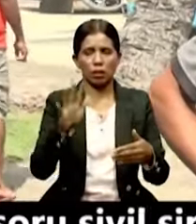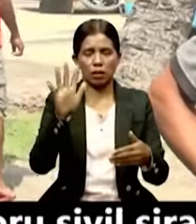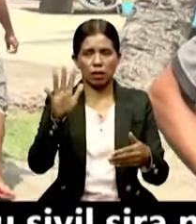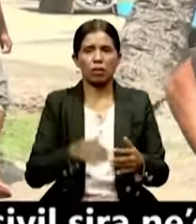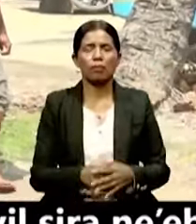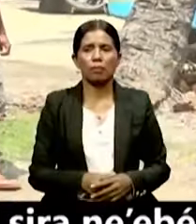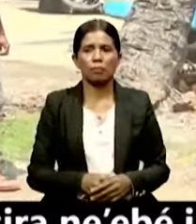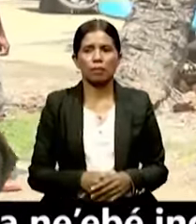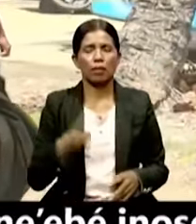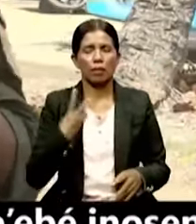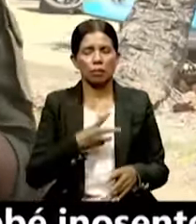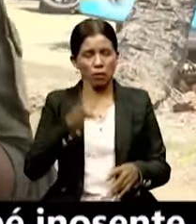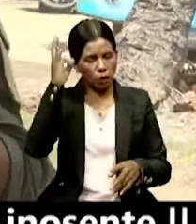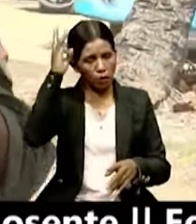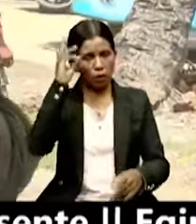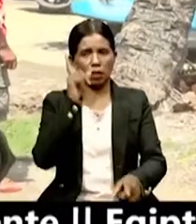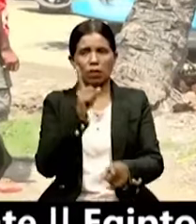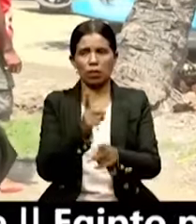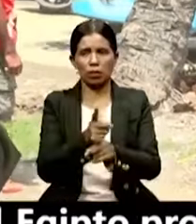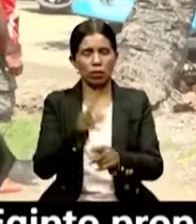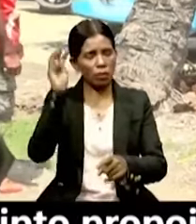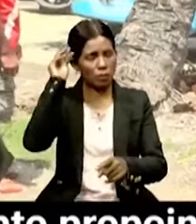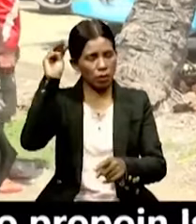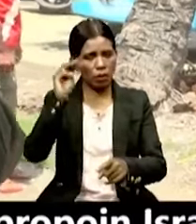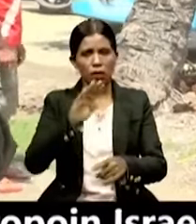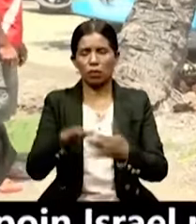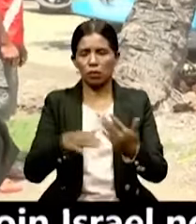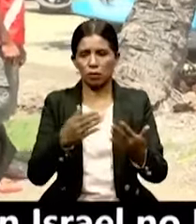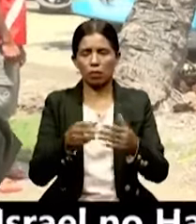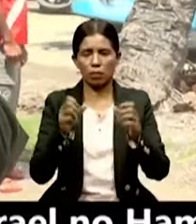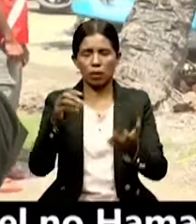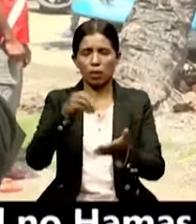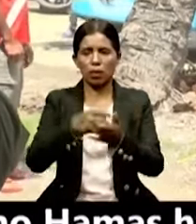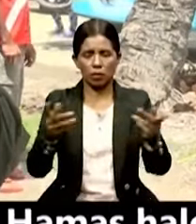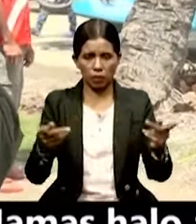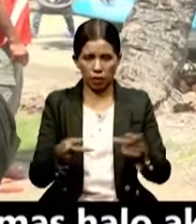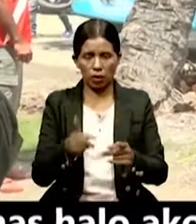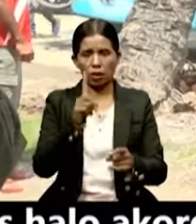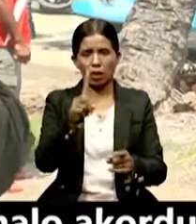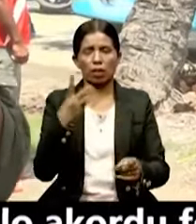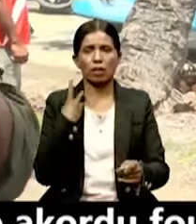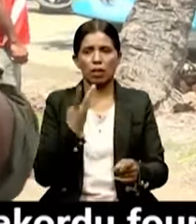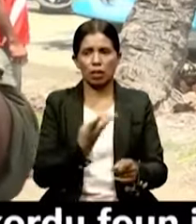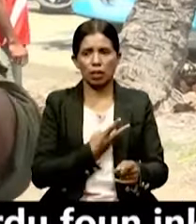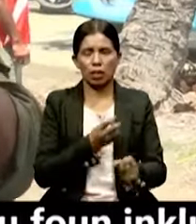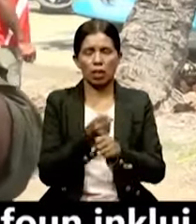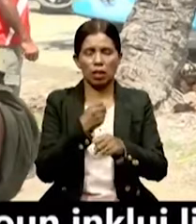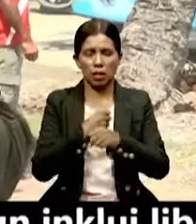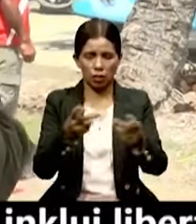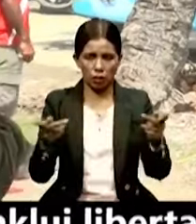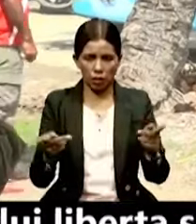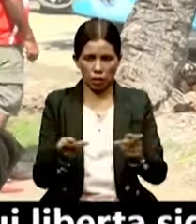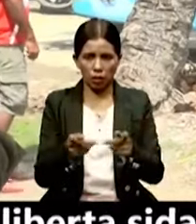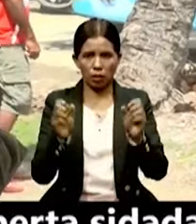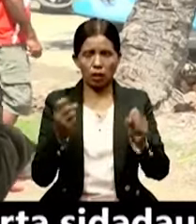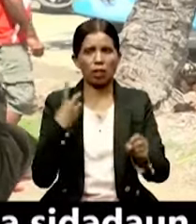Oi dane mak ami preocupa tetebes bai ya ministerio relevante. Bele kria kondisi unida ba halo fati ini dan ebema